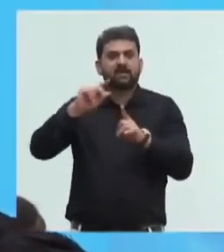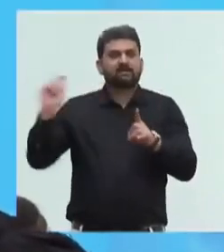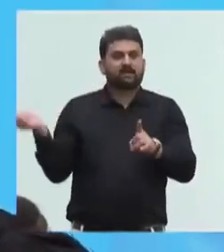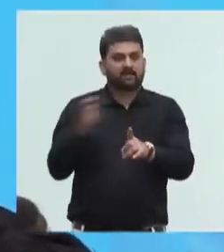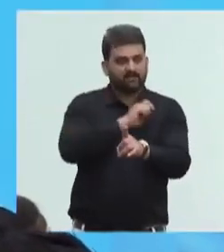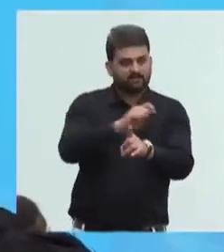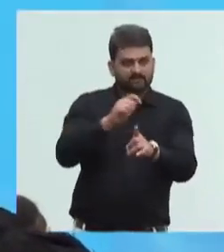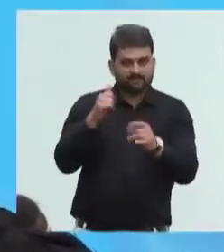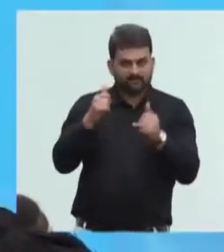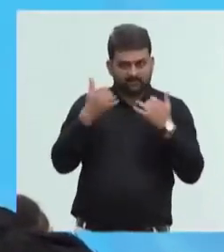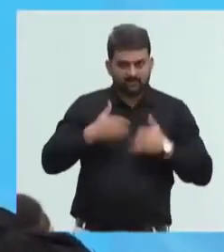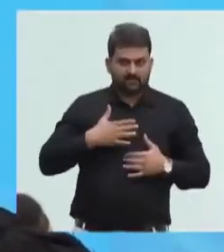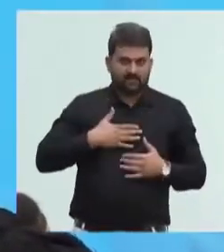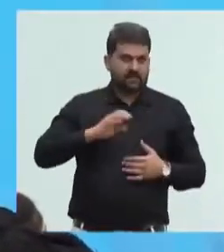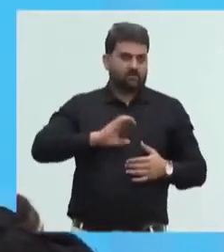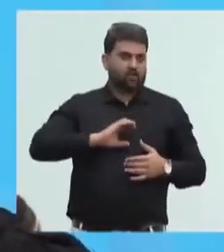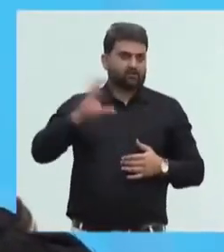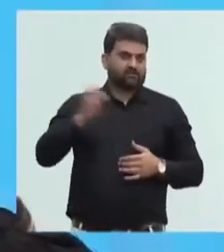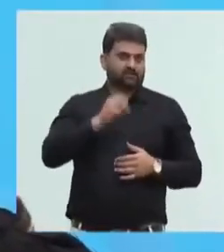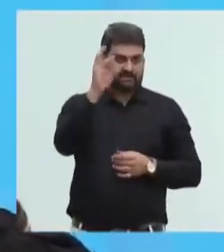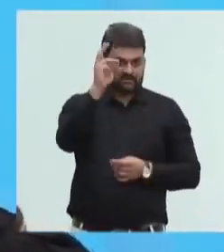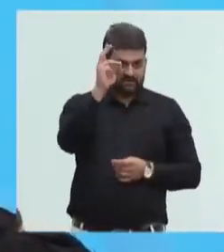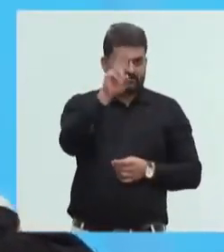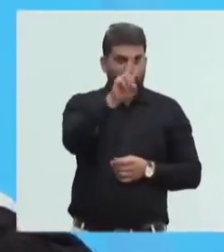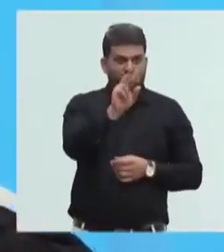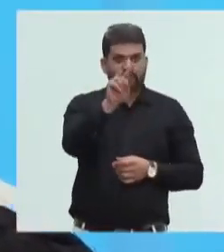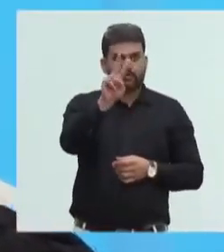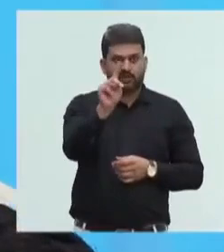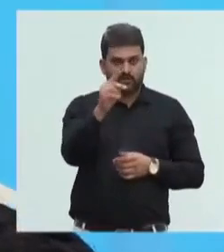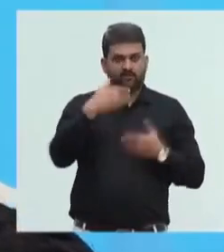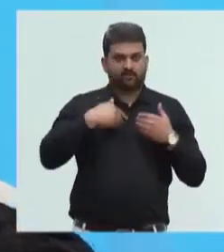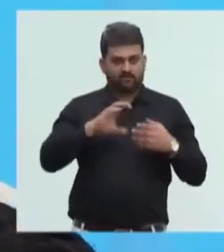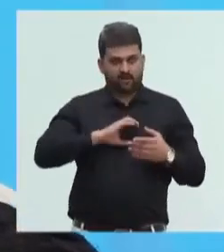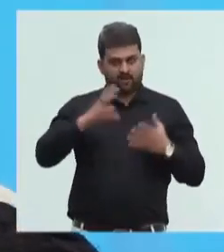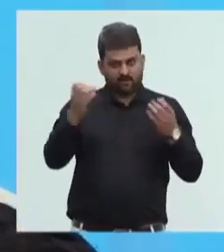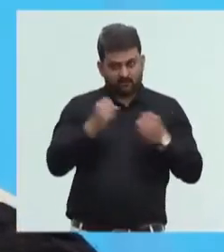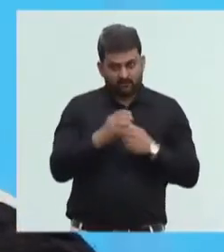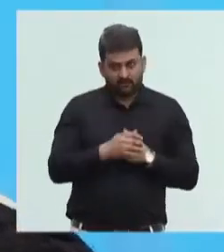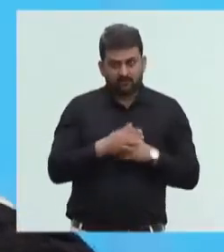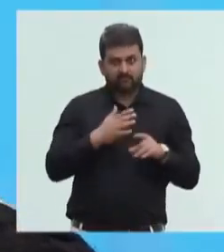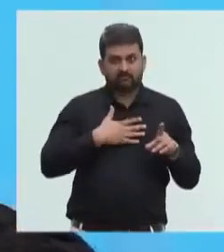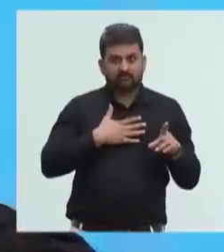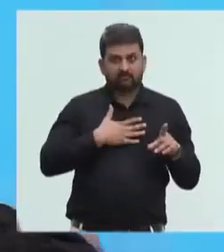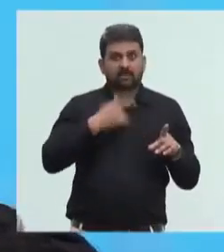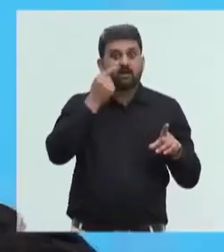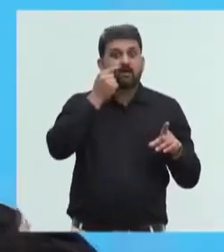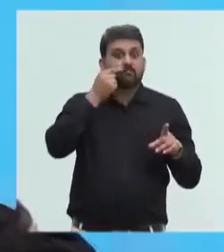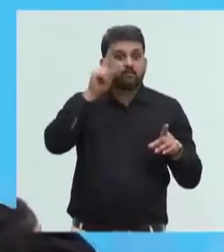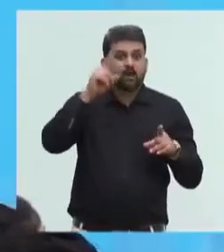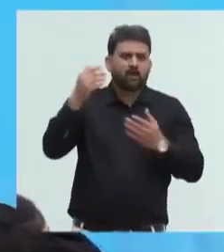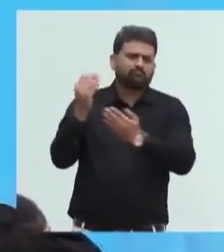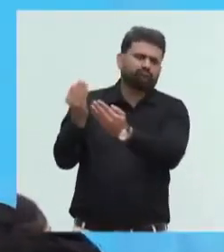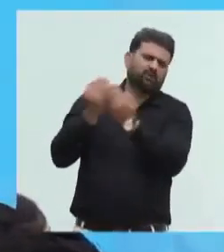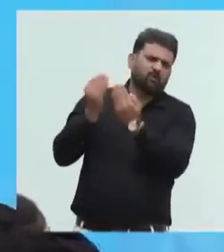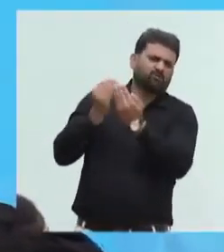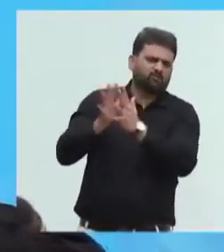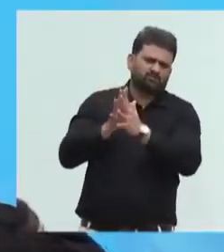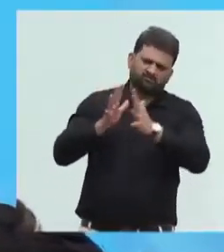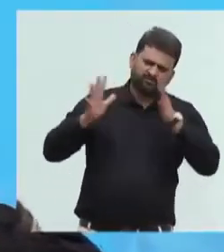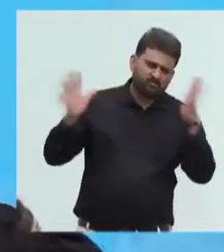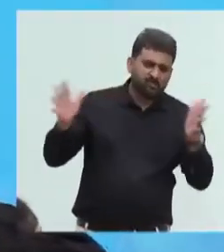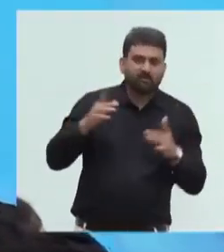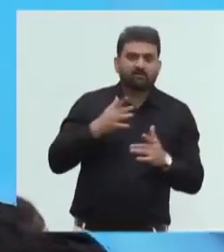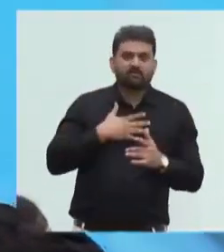आम आप भी प्रॉन मेटर इन टेप ओलंपिक 2021 मुझे मेरी पापा बहुत सपोर्ट करते हैं